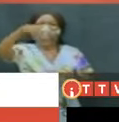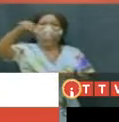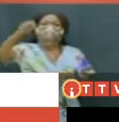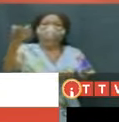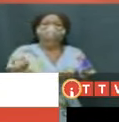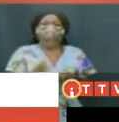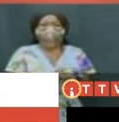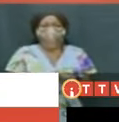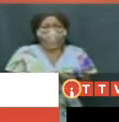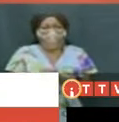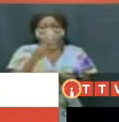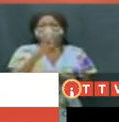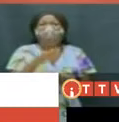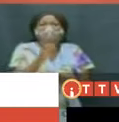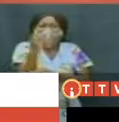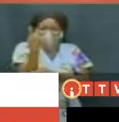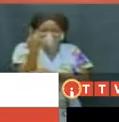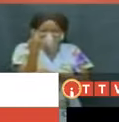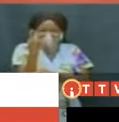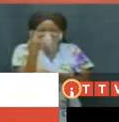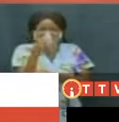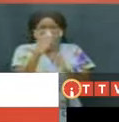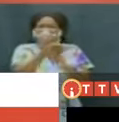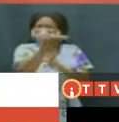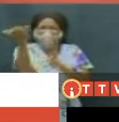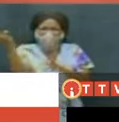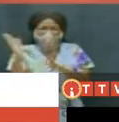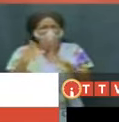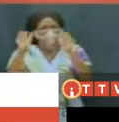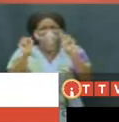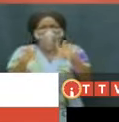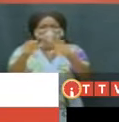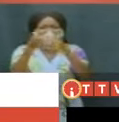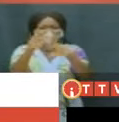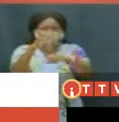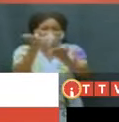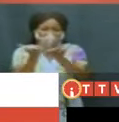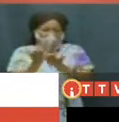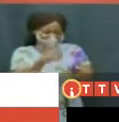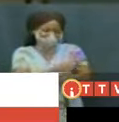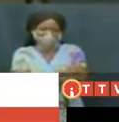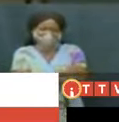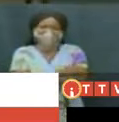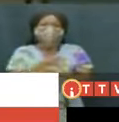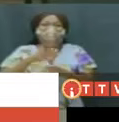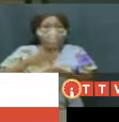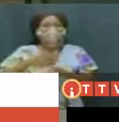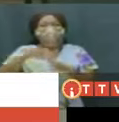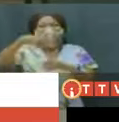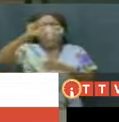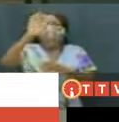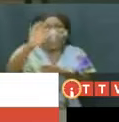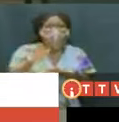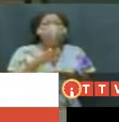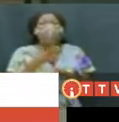sasanalandire ndilandire ine kuti muone mmene zinthu zikhalire lero ndi Dr. Chalamira Nkhoma